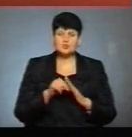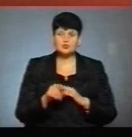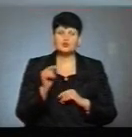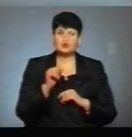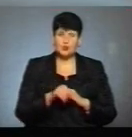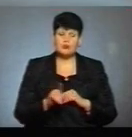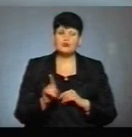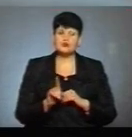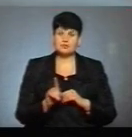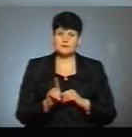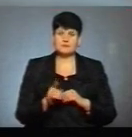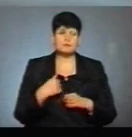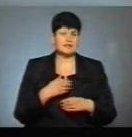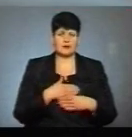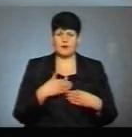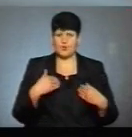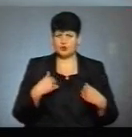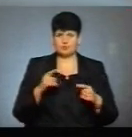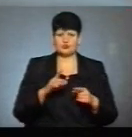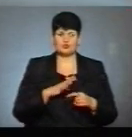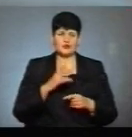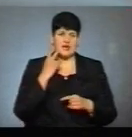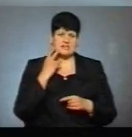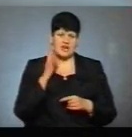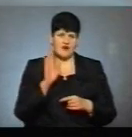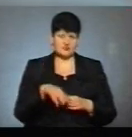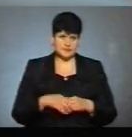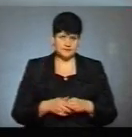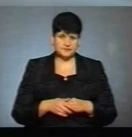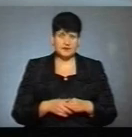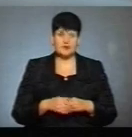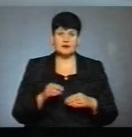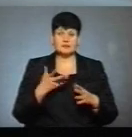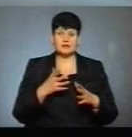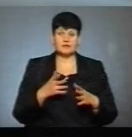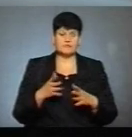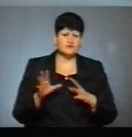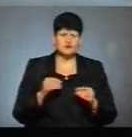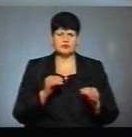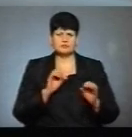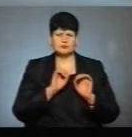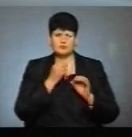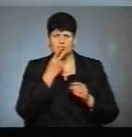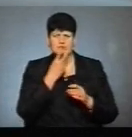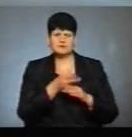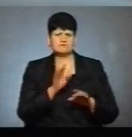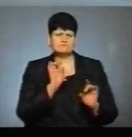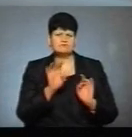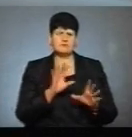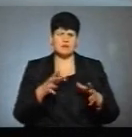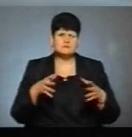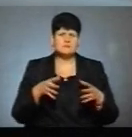чому? Ми не хочемо, щоб було як завжди. Як відбувається завжди? Такий ажіотаж, резонанс, ловили